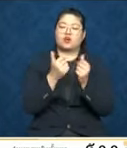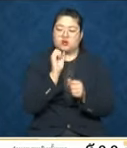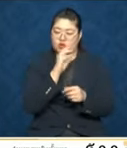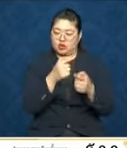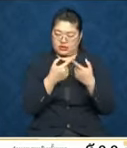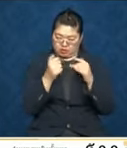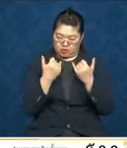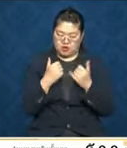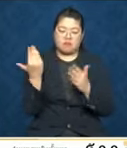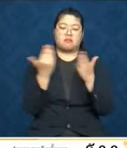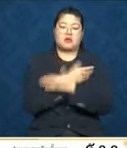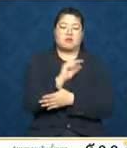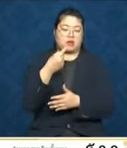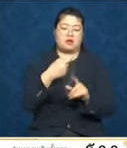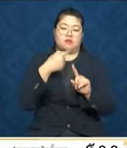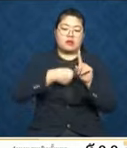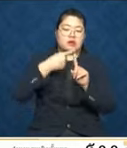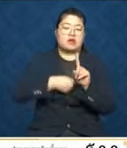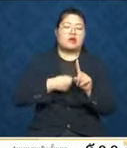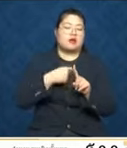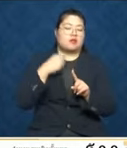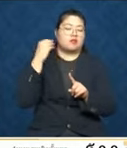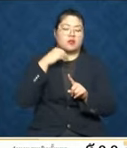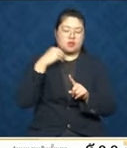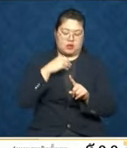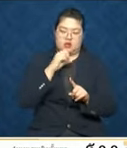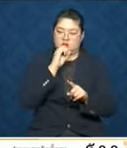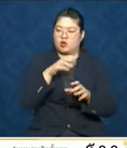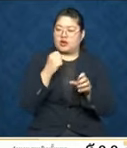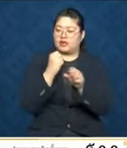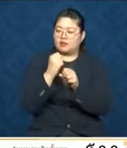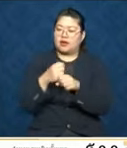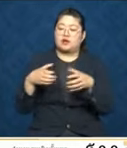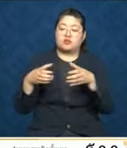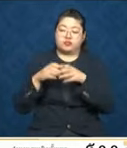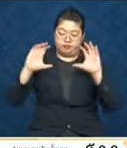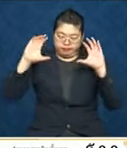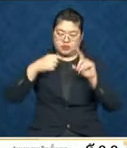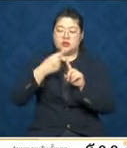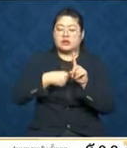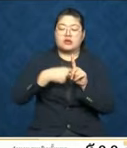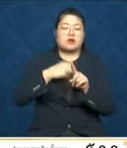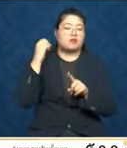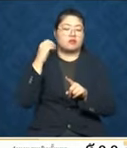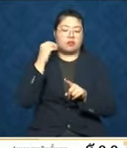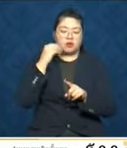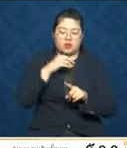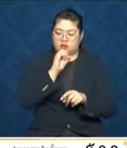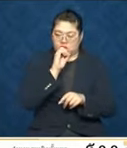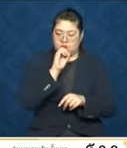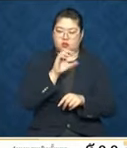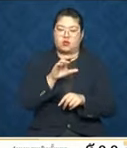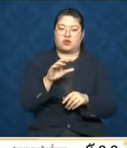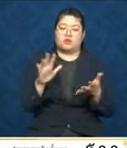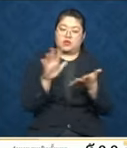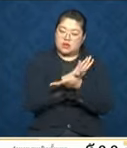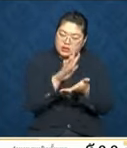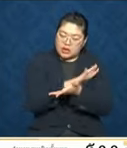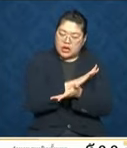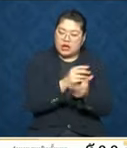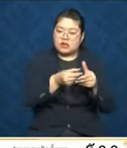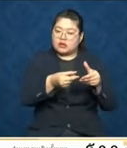แจ้งทุกสัปดาห์ก็งานกำลังเดินเอาว่าทุกเดือนจะแจ้งให้สมาชิกทราบด้วยเป็นเอกสาร